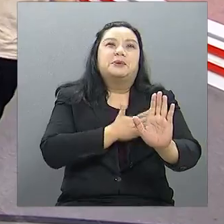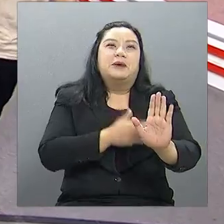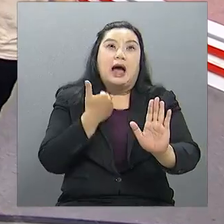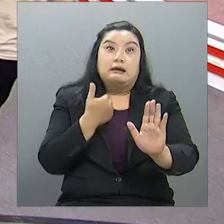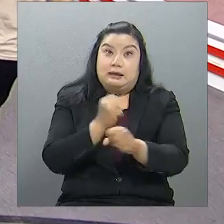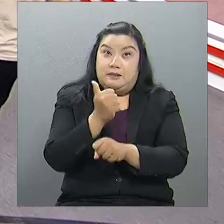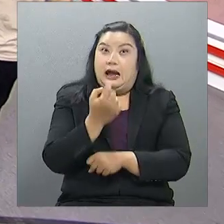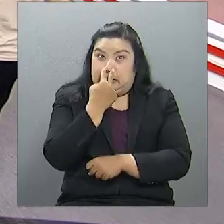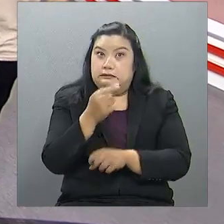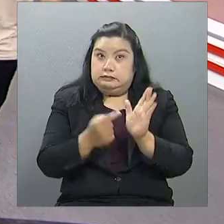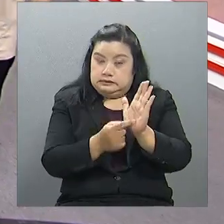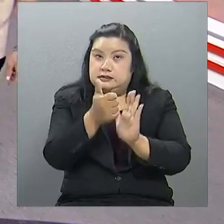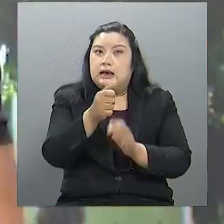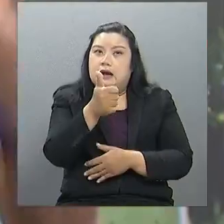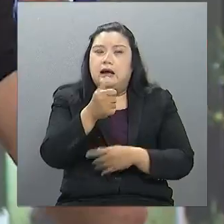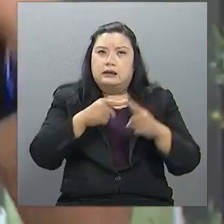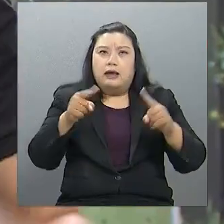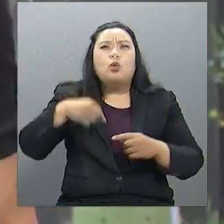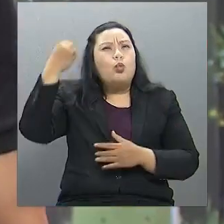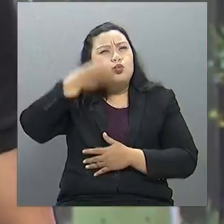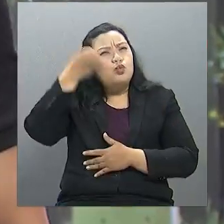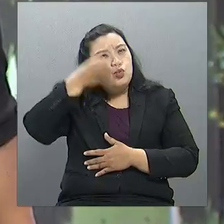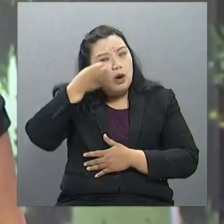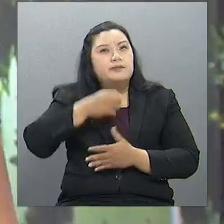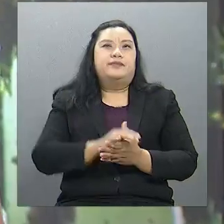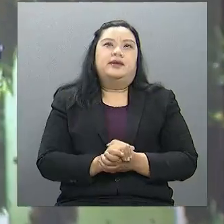น